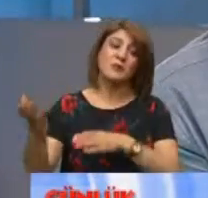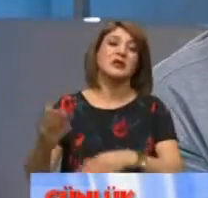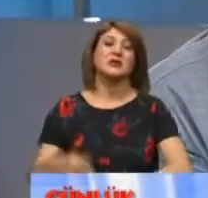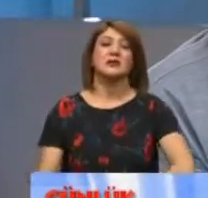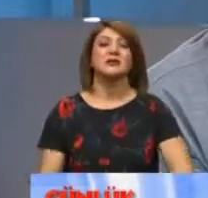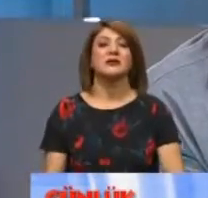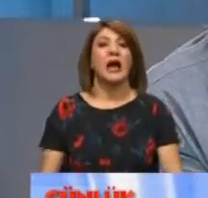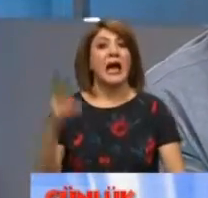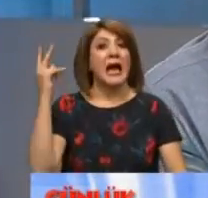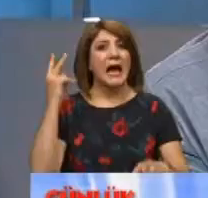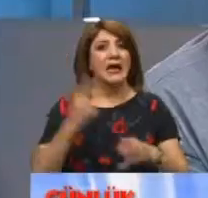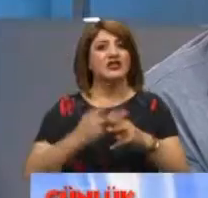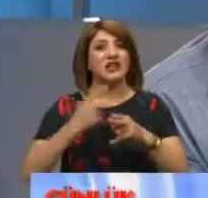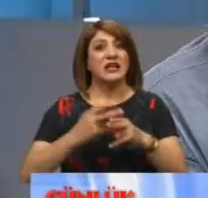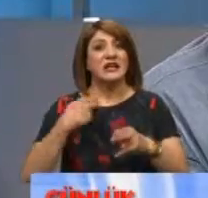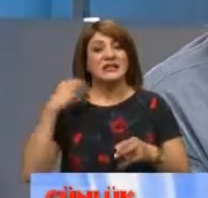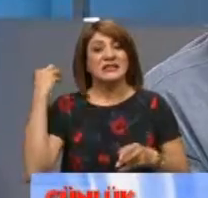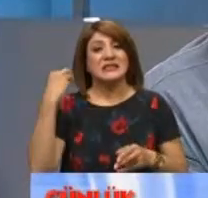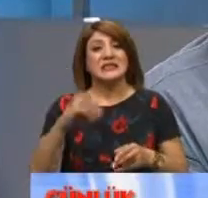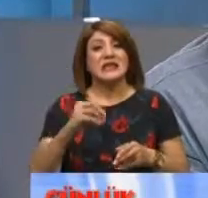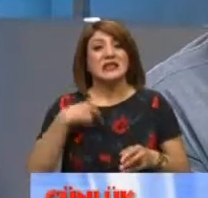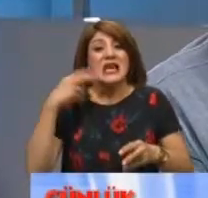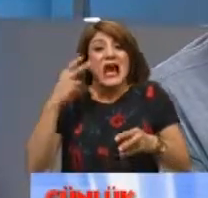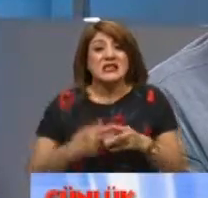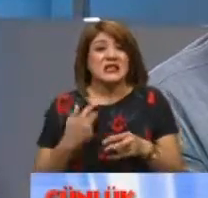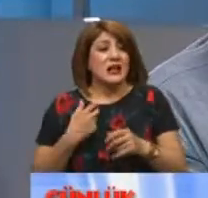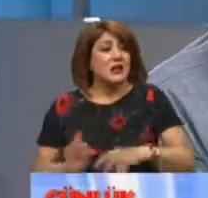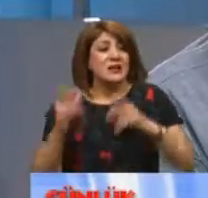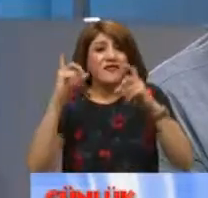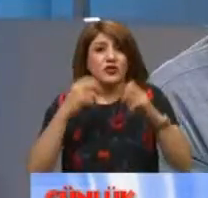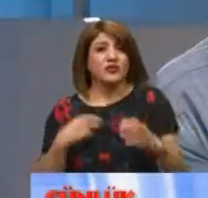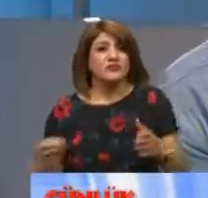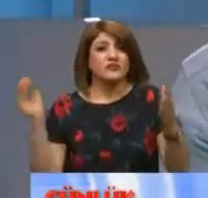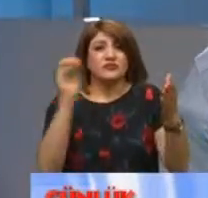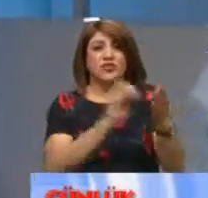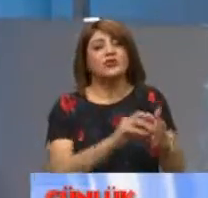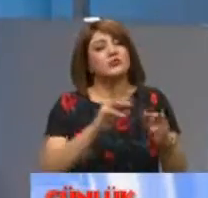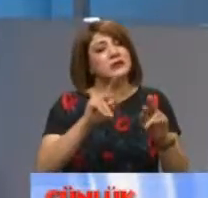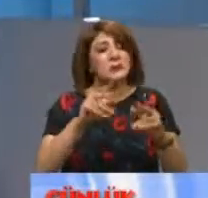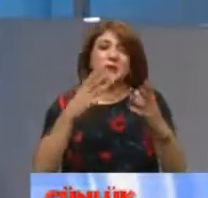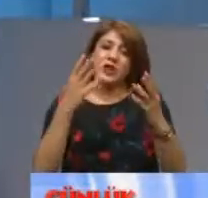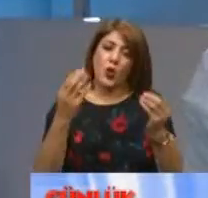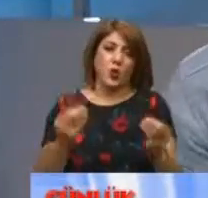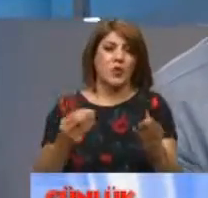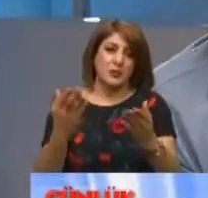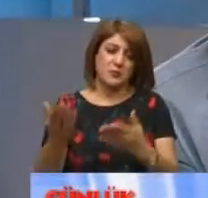olabilir, acil satış ihtiyacım var, bakın fotoğrafını da ancak çektim, hani ne olur bunu hemen alın gibi de olabilir.